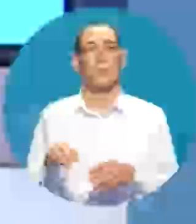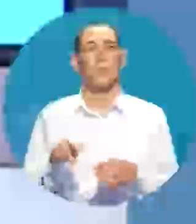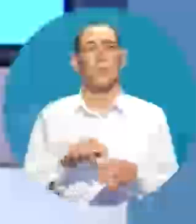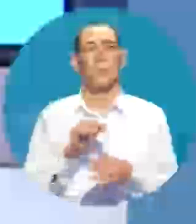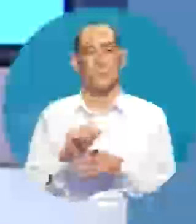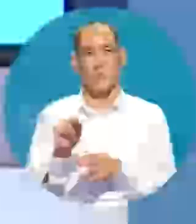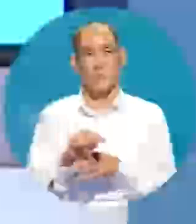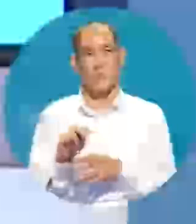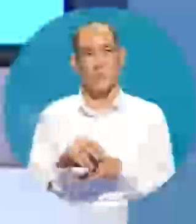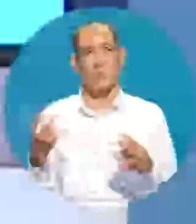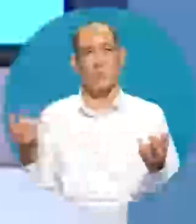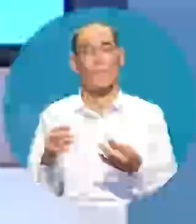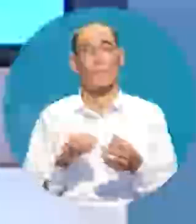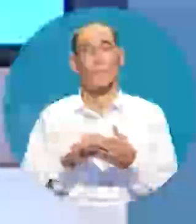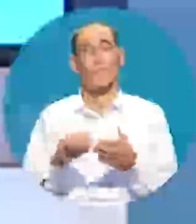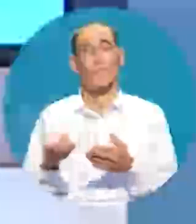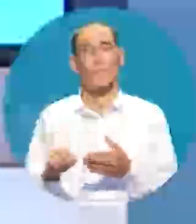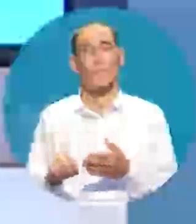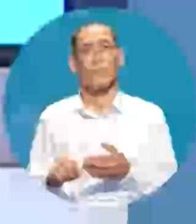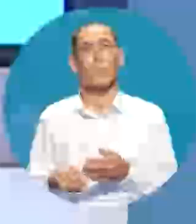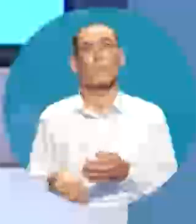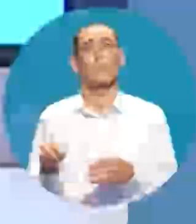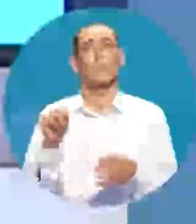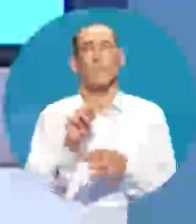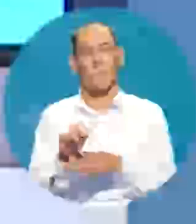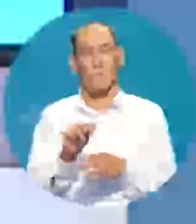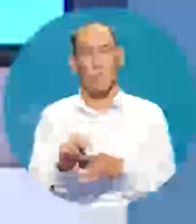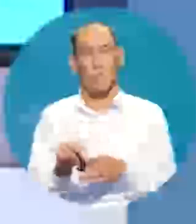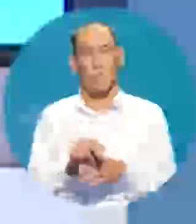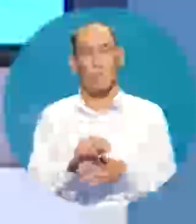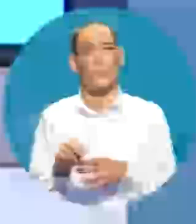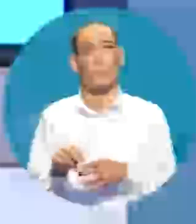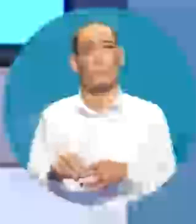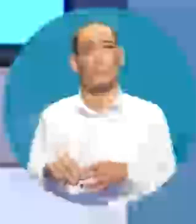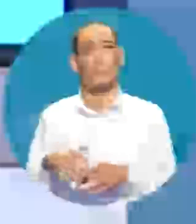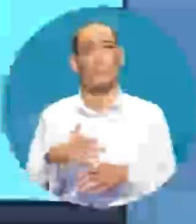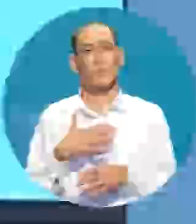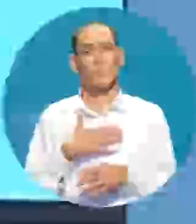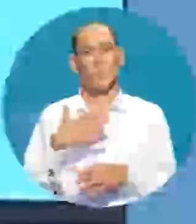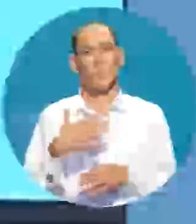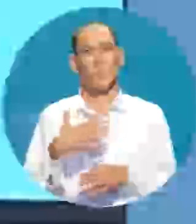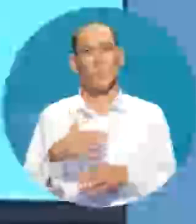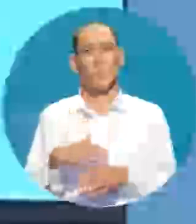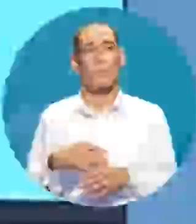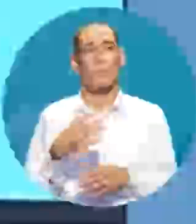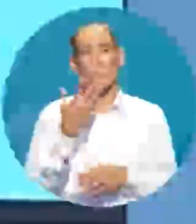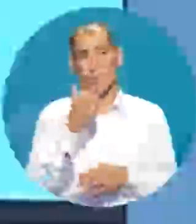tırptı. Şamalap jazu usulun üretimiz üşün, bizlerge rengli kağazlar kerek